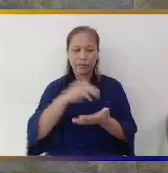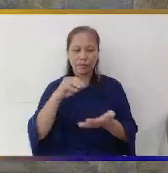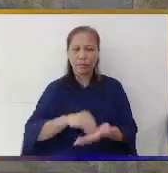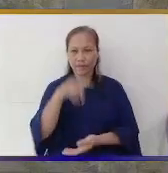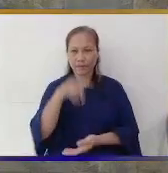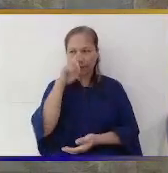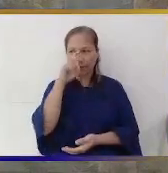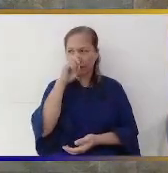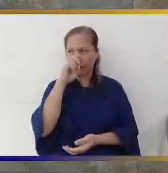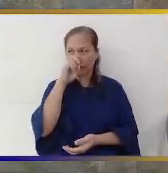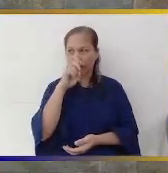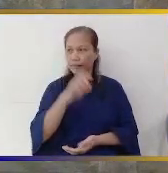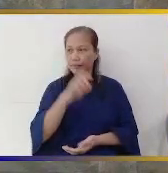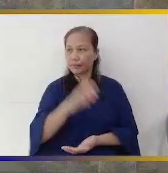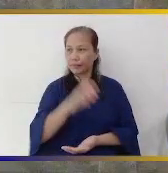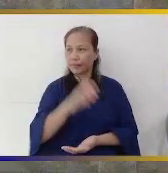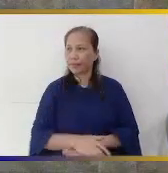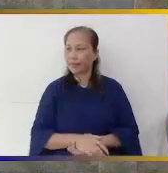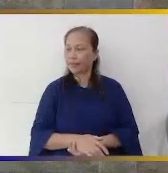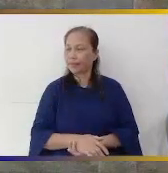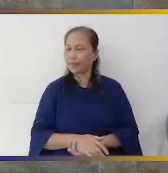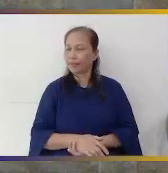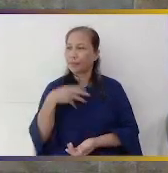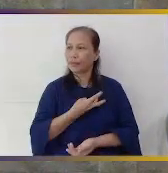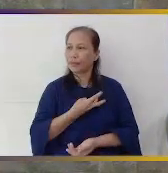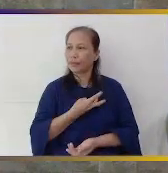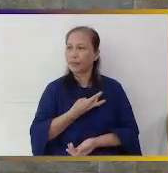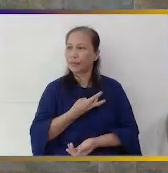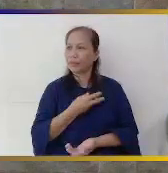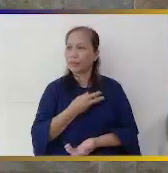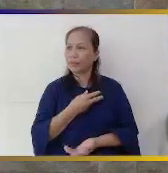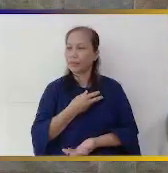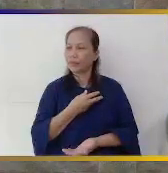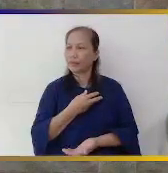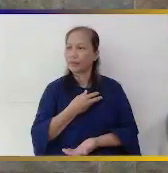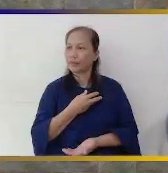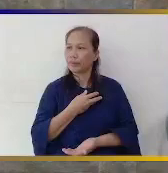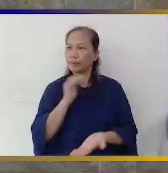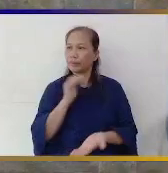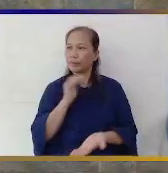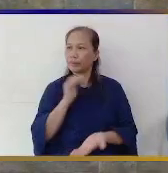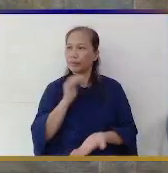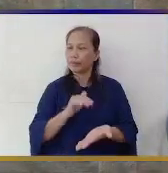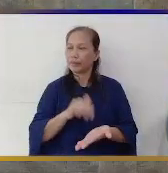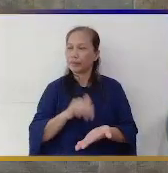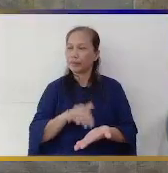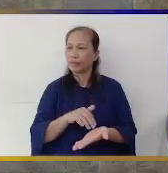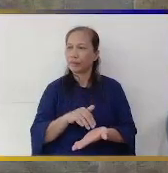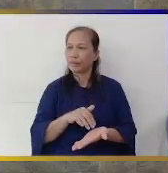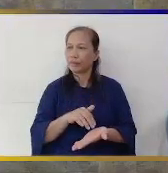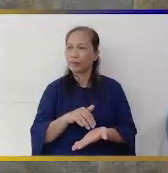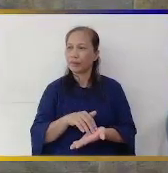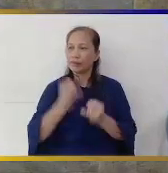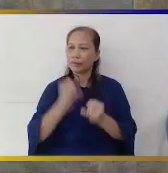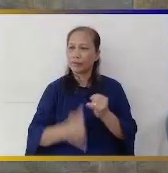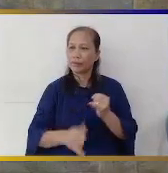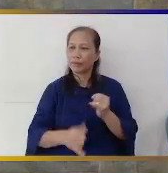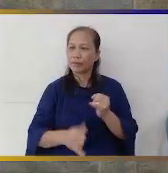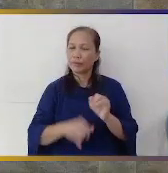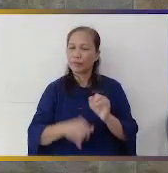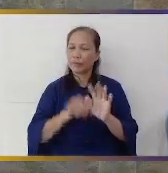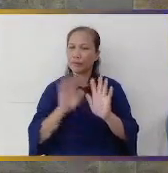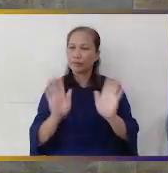ages na po tayo at diniscuss po natin last Uh ah diniscuss po natin last Sunday